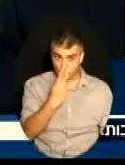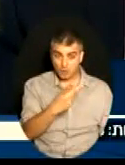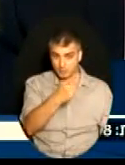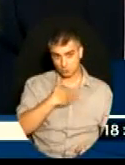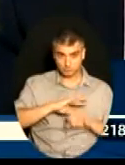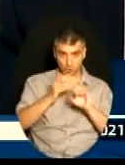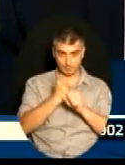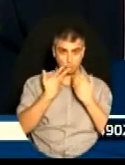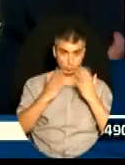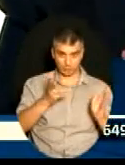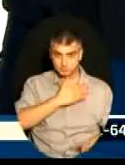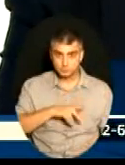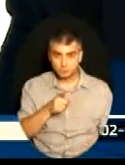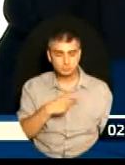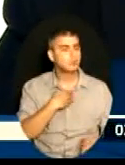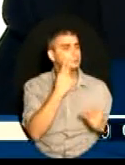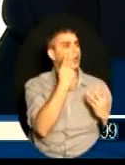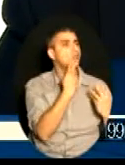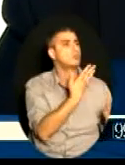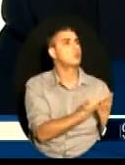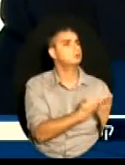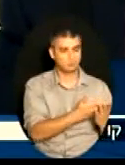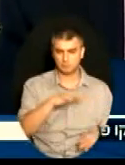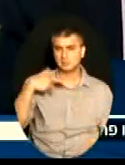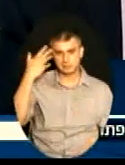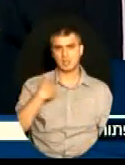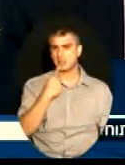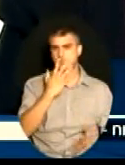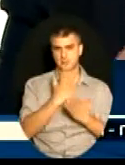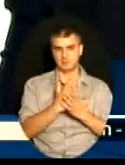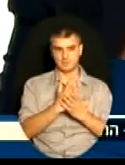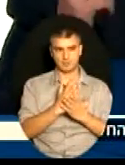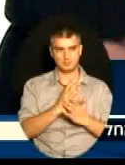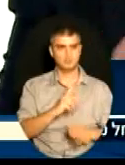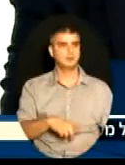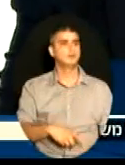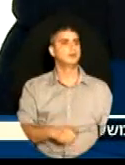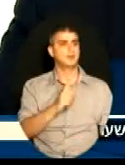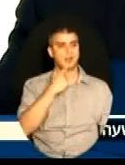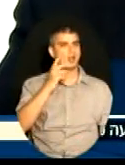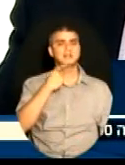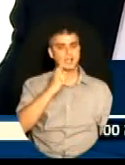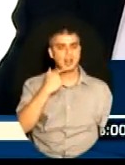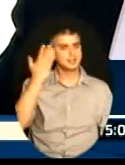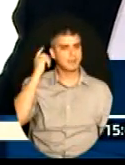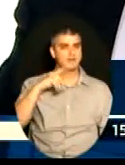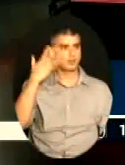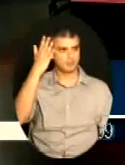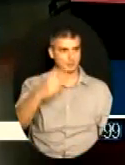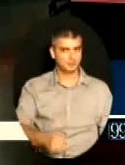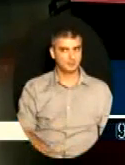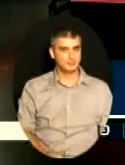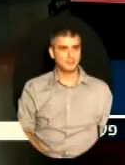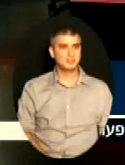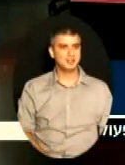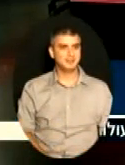שכל הפעילות תהיה גלויה, זה מה שאתה רוצה. התוצאות. התוצאות יהיו, אמרתי את זה. אמרתי את זה. בוא נדבר בלשון עבר ולא בלשון עתיד. טוב, בסדר. עורך הדין איתן פלג, עוד מעט